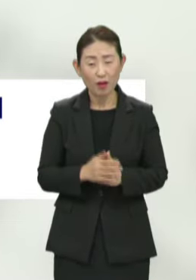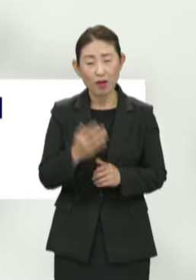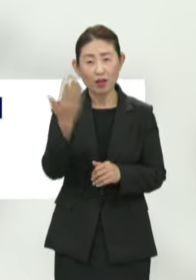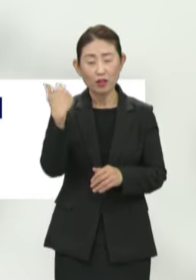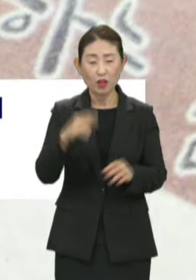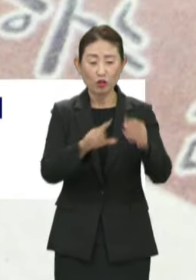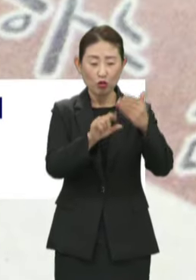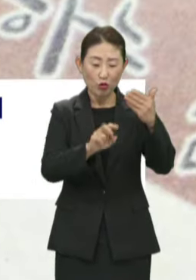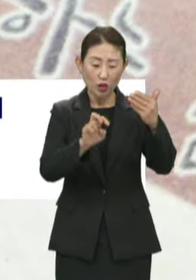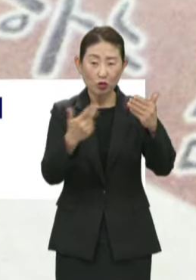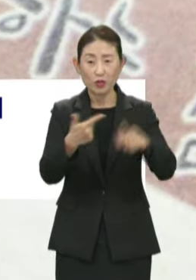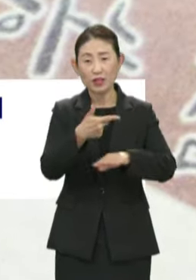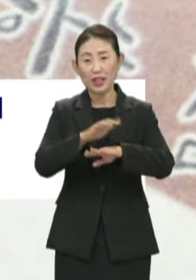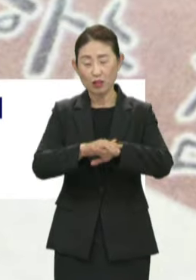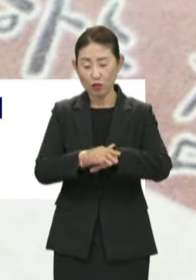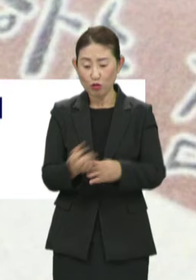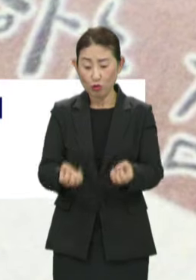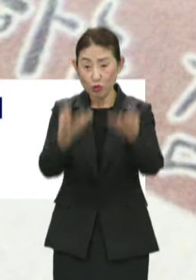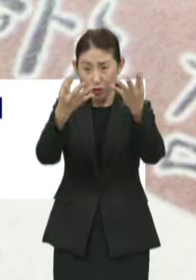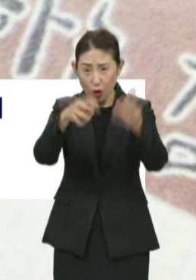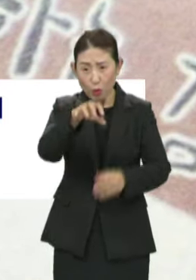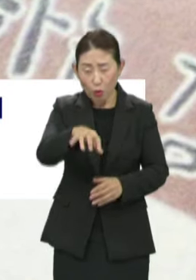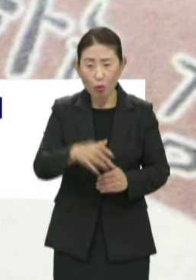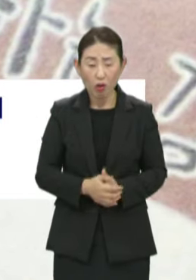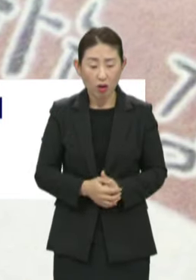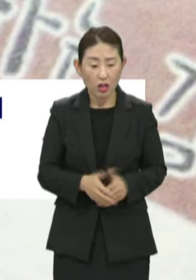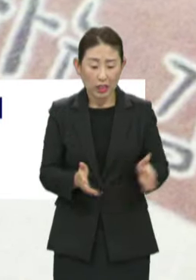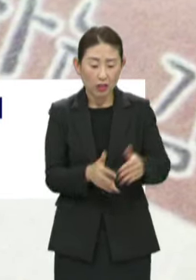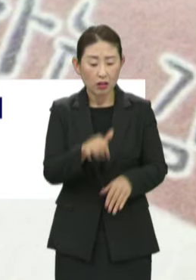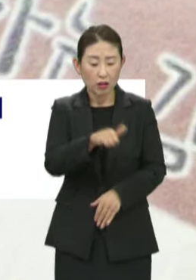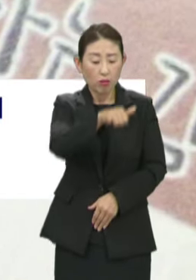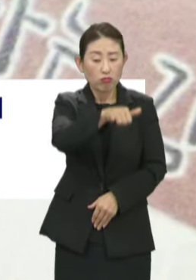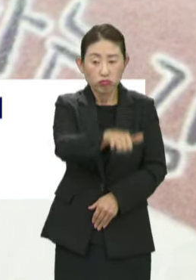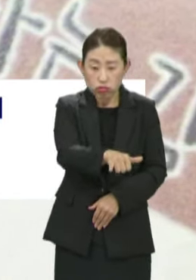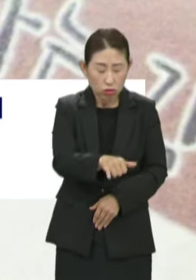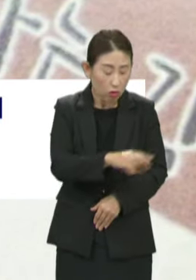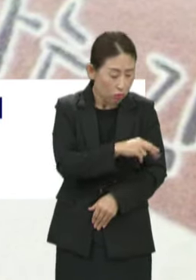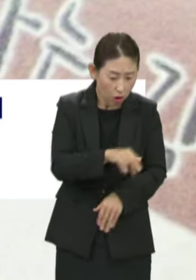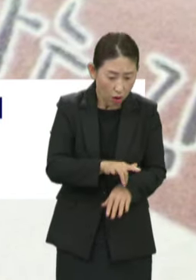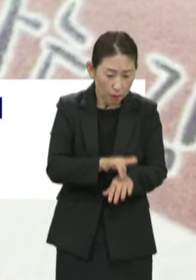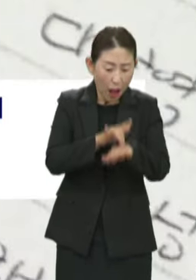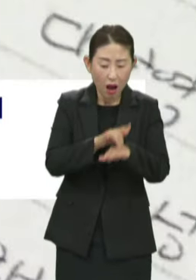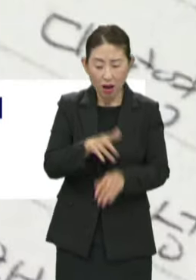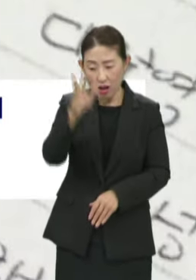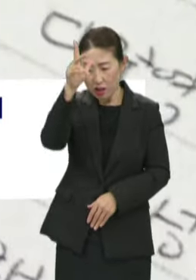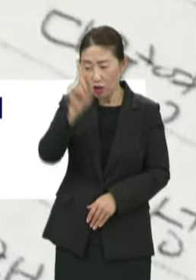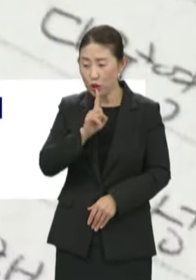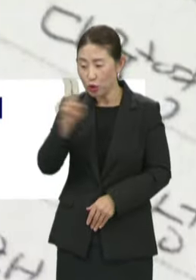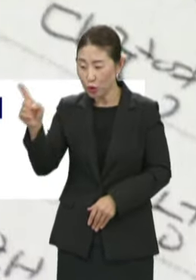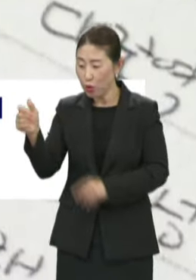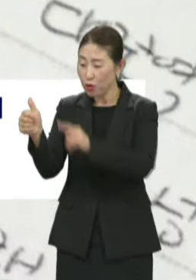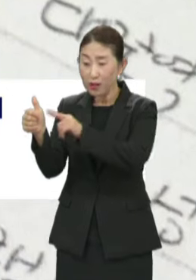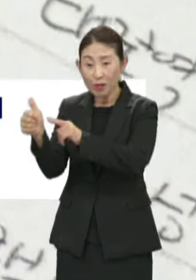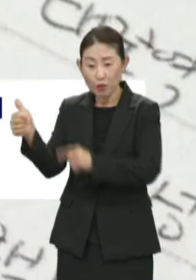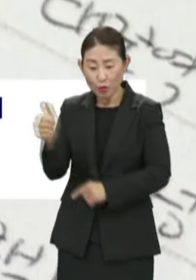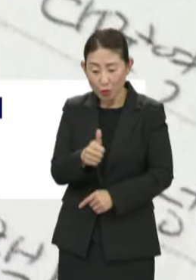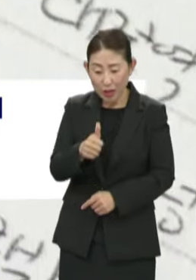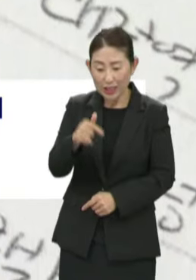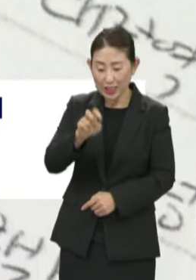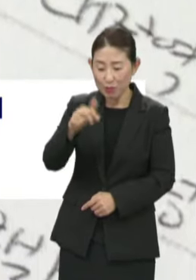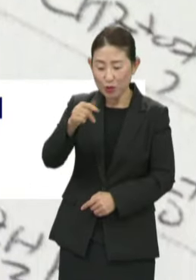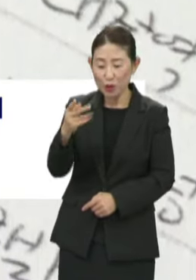지난달 29일 대전의 한 축제 현장에서 노상에 잠시 놓아둔 가방이 사라졌다는 신고를 받은 대전 중부경찰서